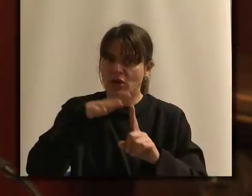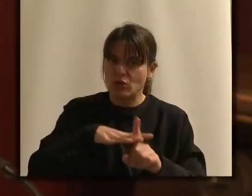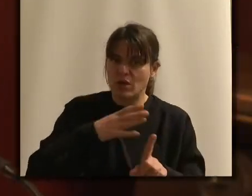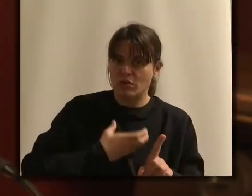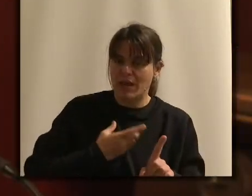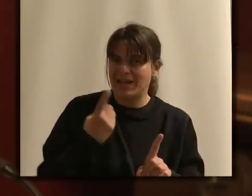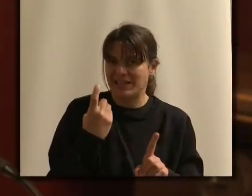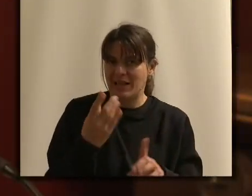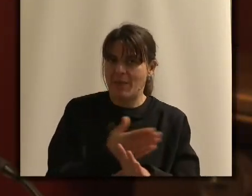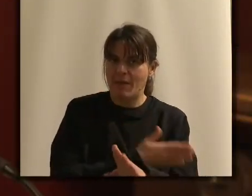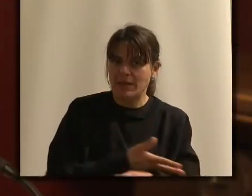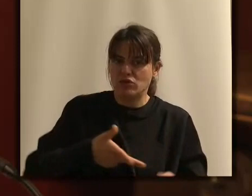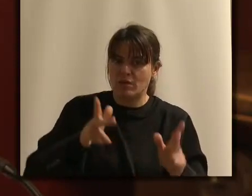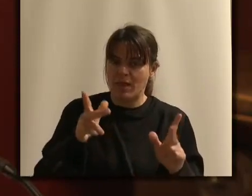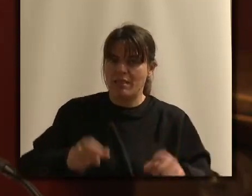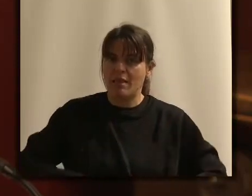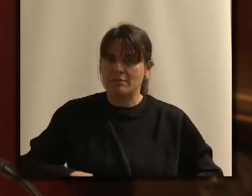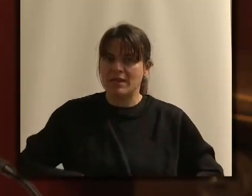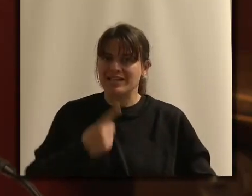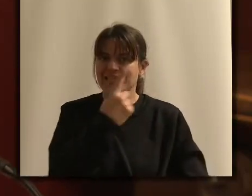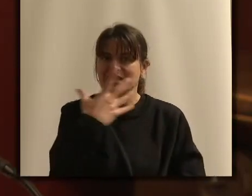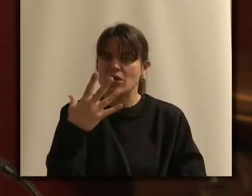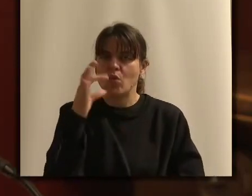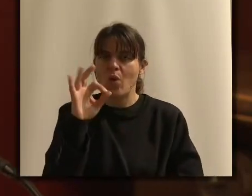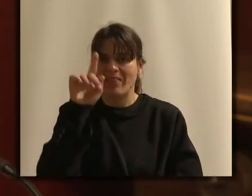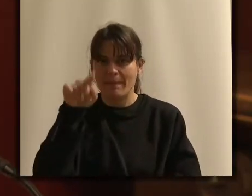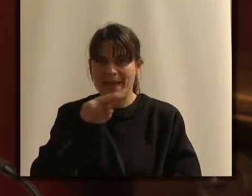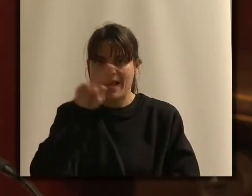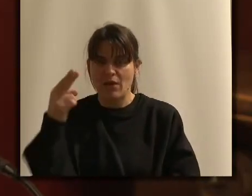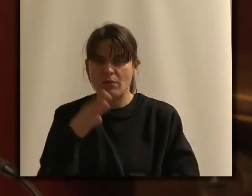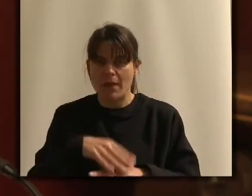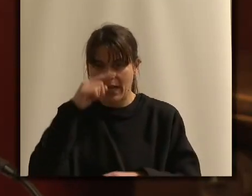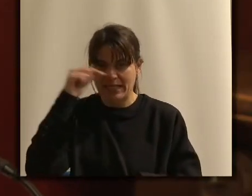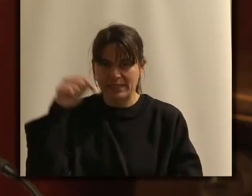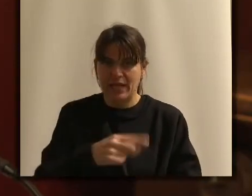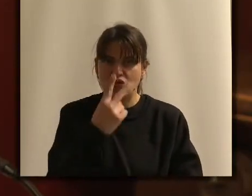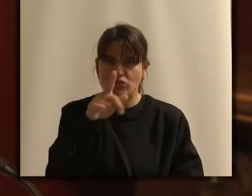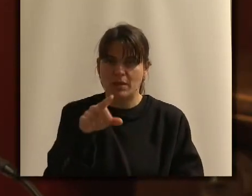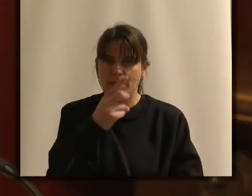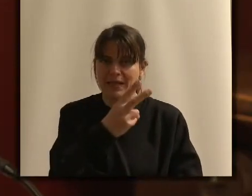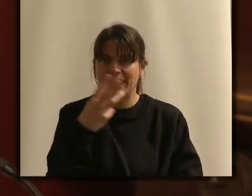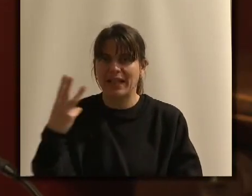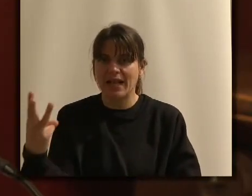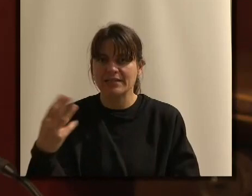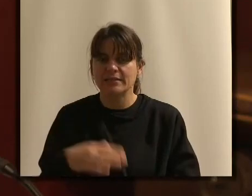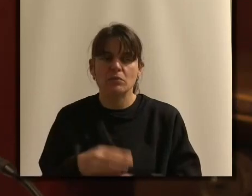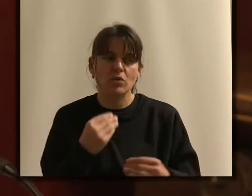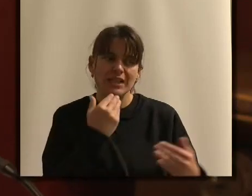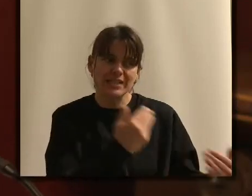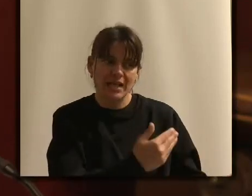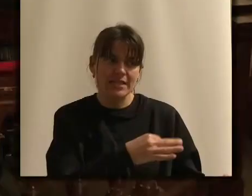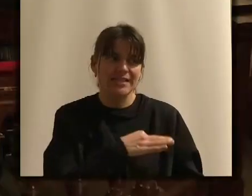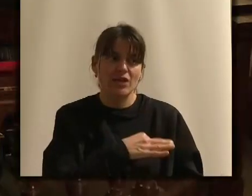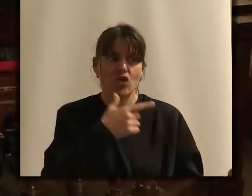cal aquesta autorització de la despesa de 150.000 euros per aquest any 23. Moltes gràcies.